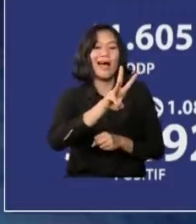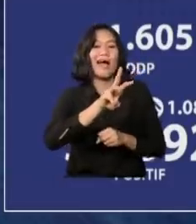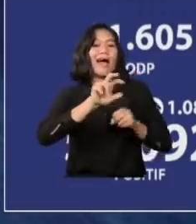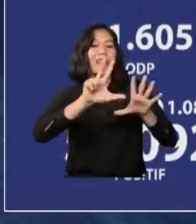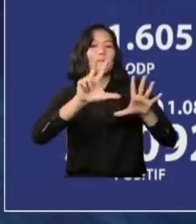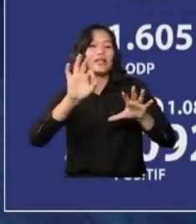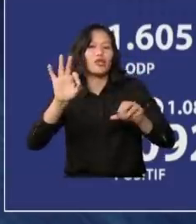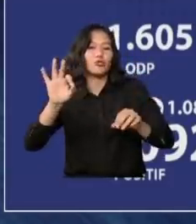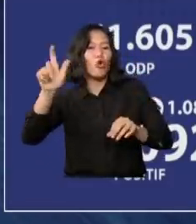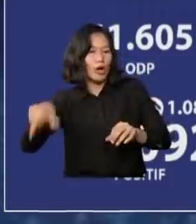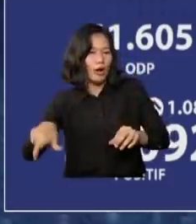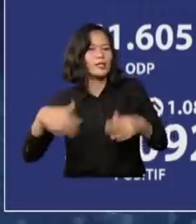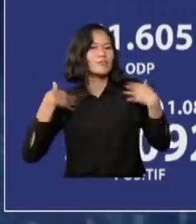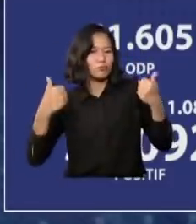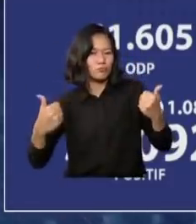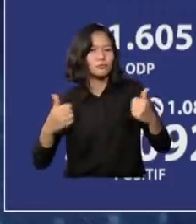23.800.